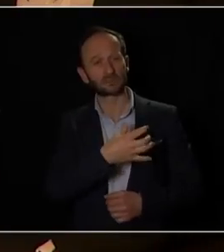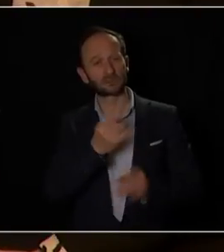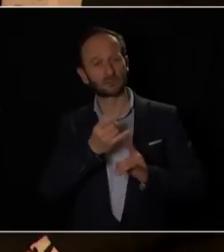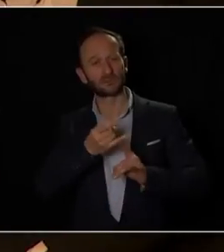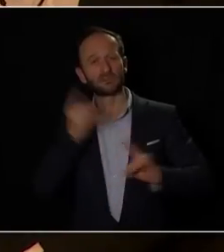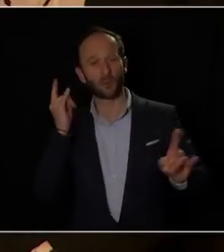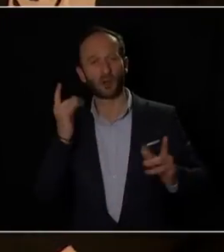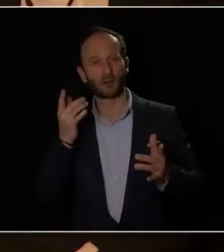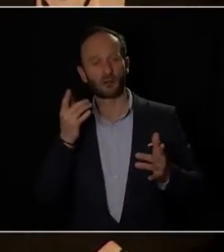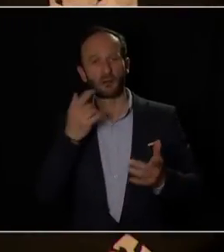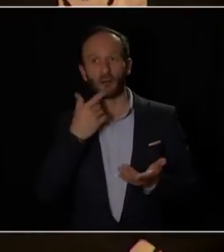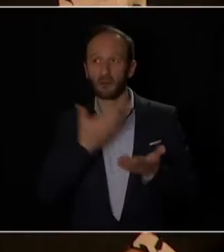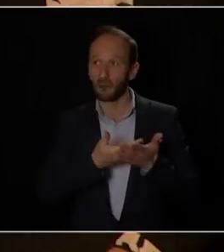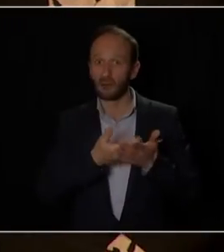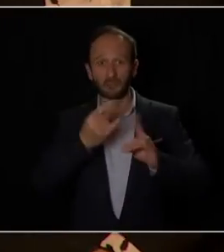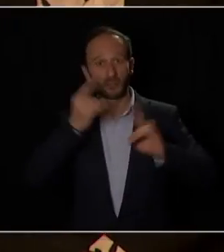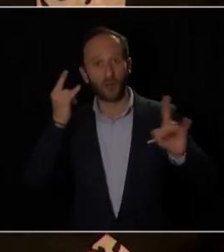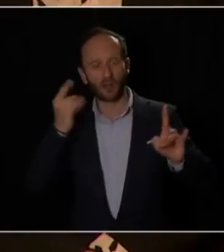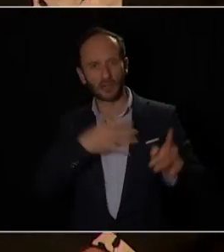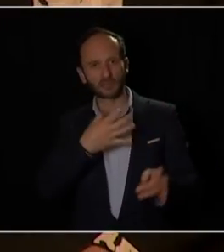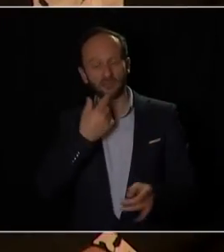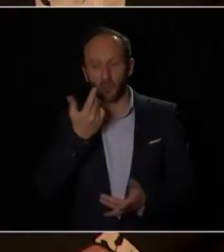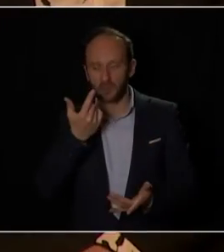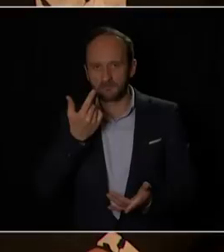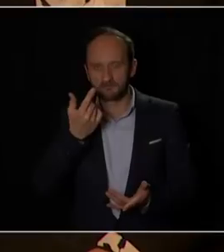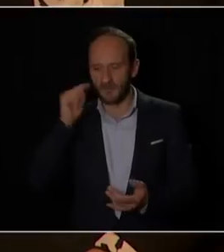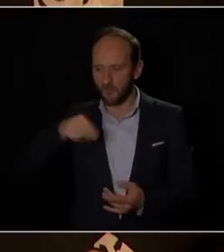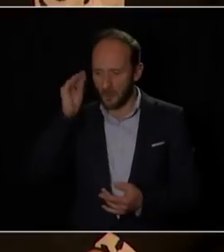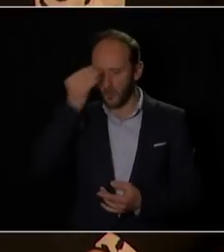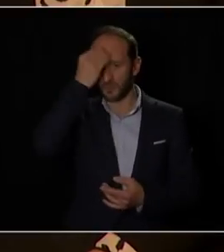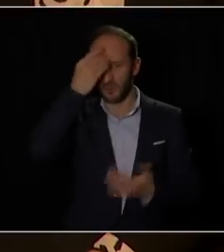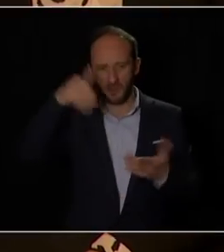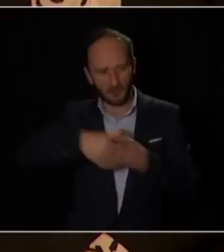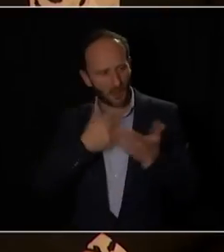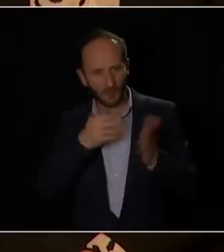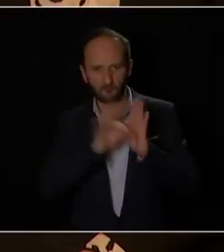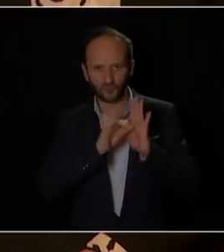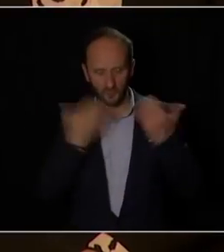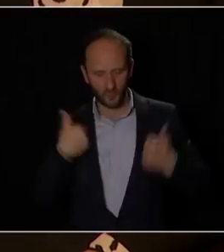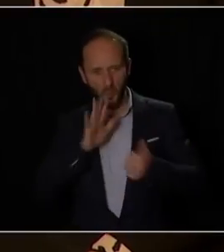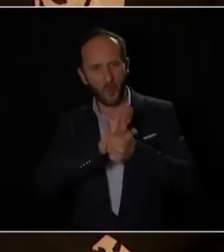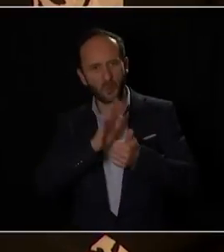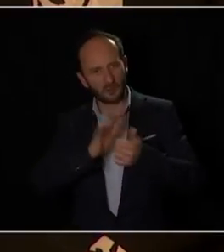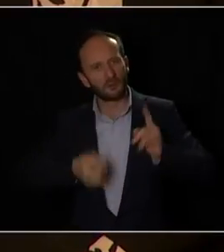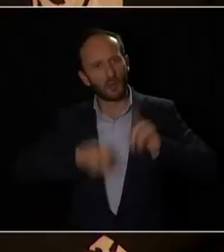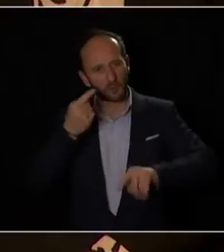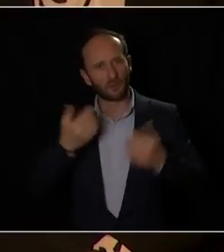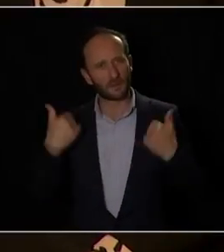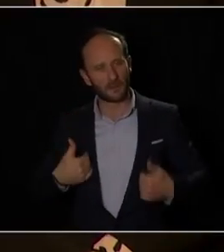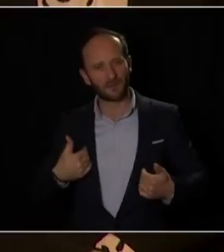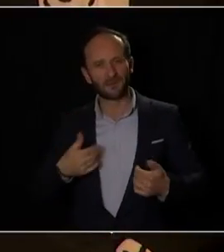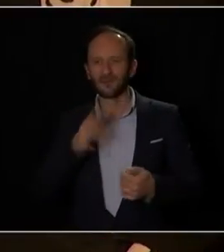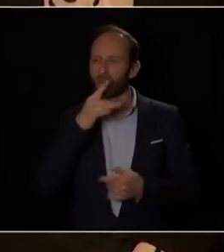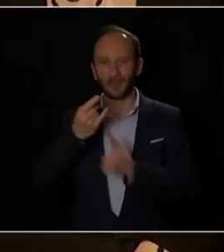fait obligation de prendre la vraie dimension des fonctions qui nous sont confiées. Cette histoire nous interdit la